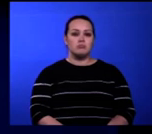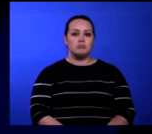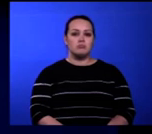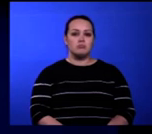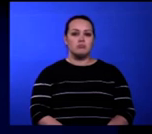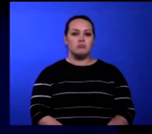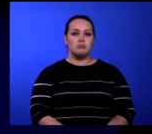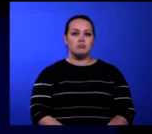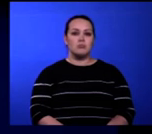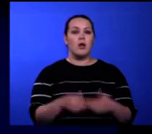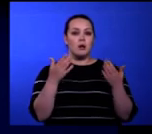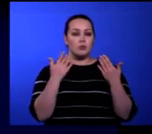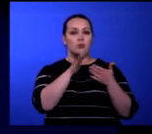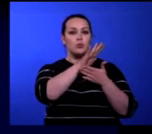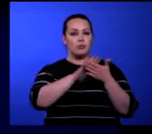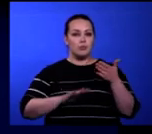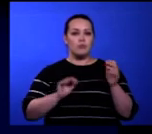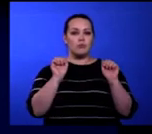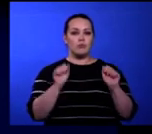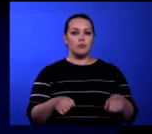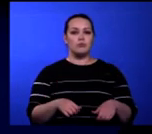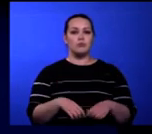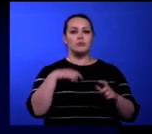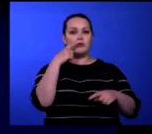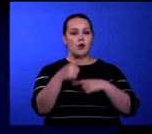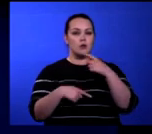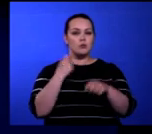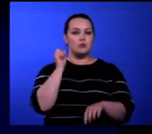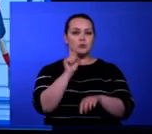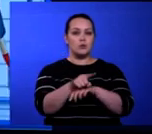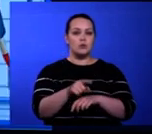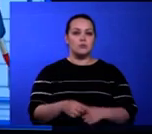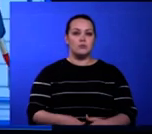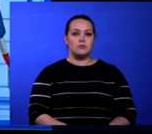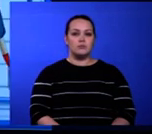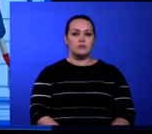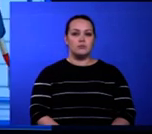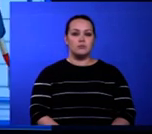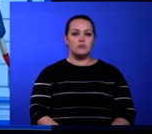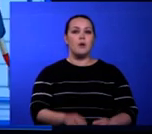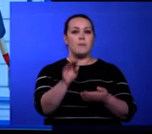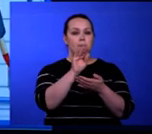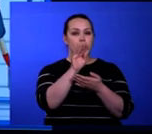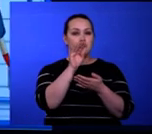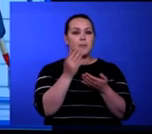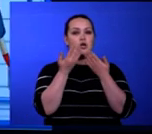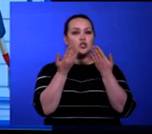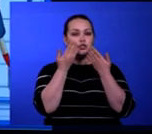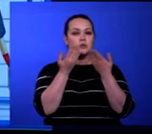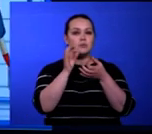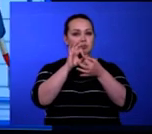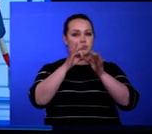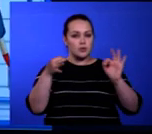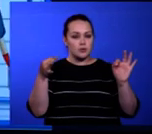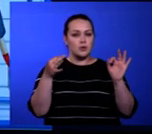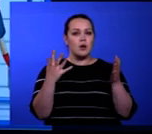можем продолжать. Итак, следующее задание. Прочитайте, пожалуйста, предложение и